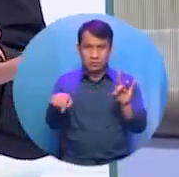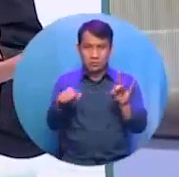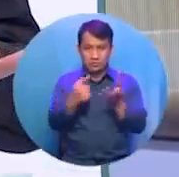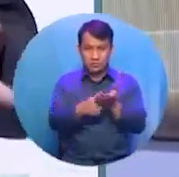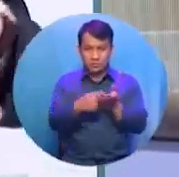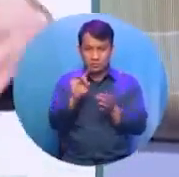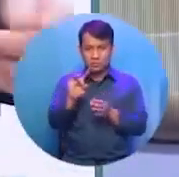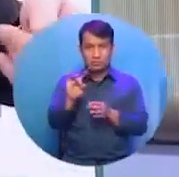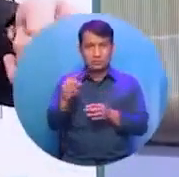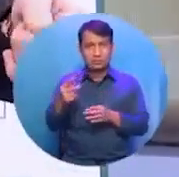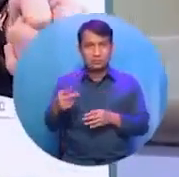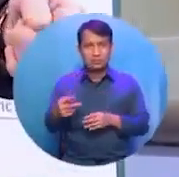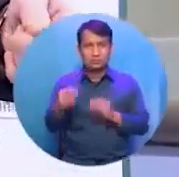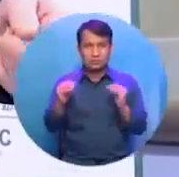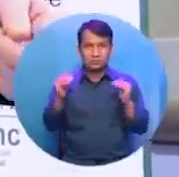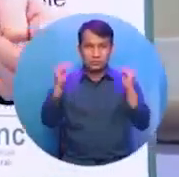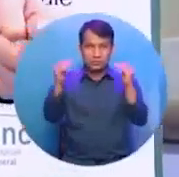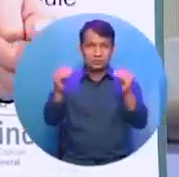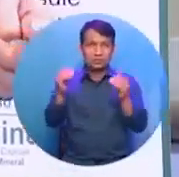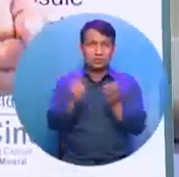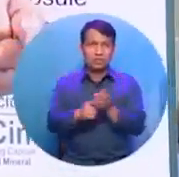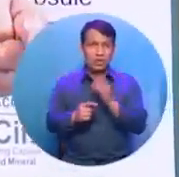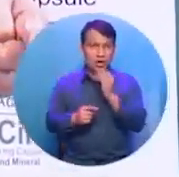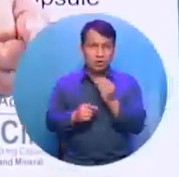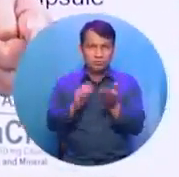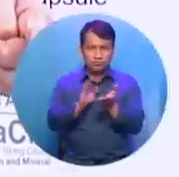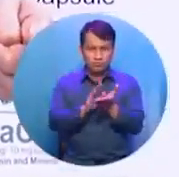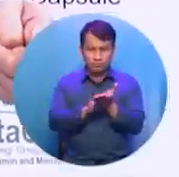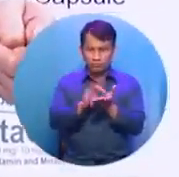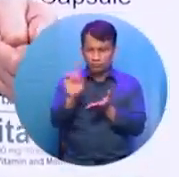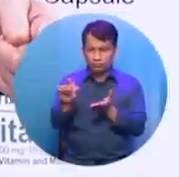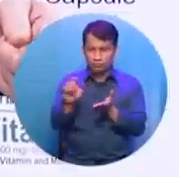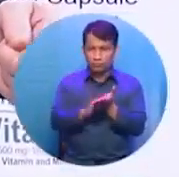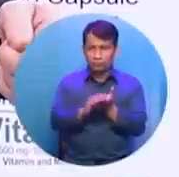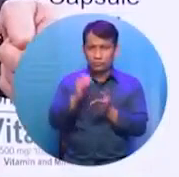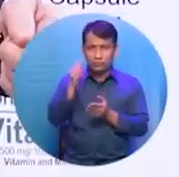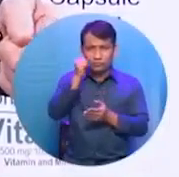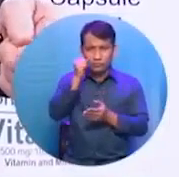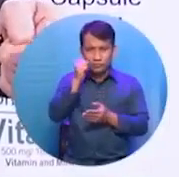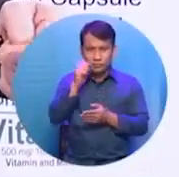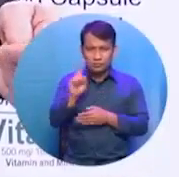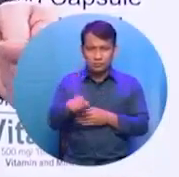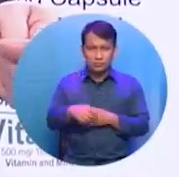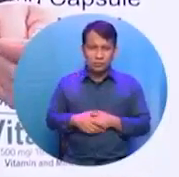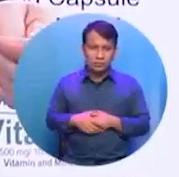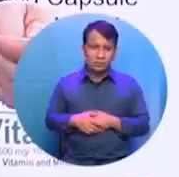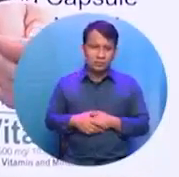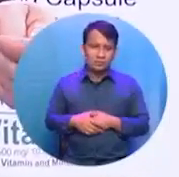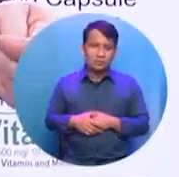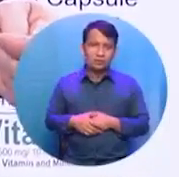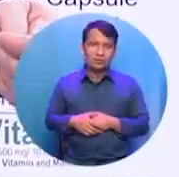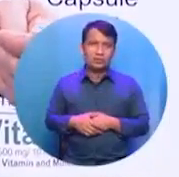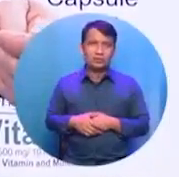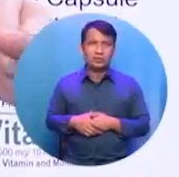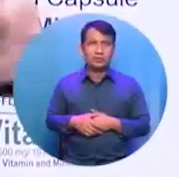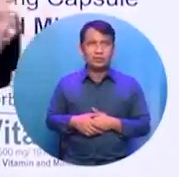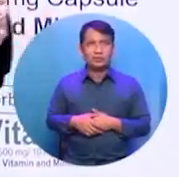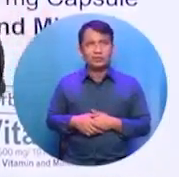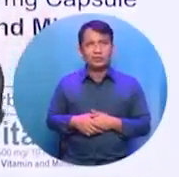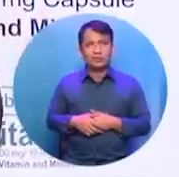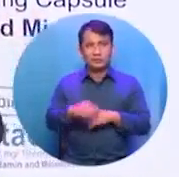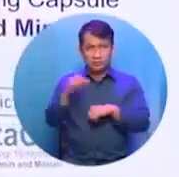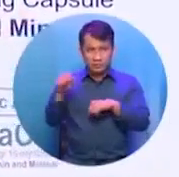lang niya. Siya naging grade 4 na agad. Anong school mo, Sophia? St. Charles po.